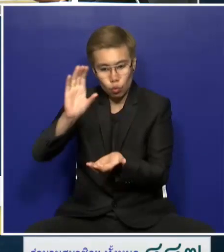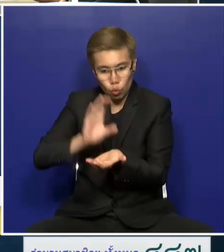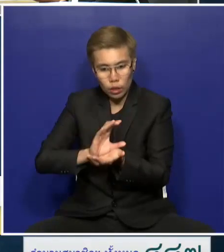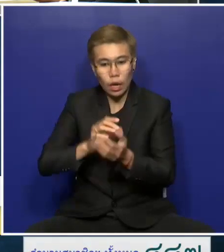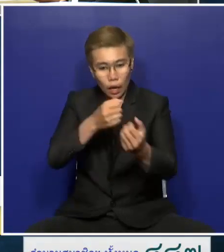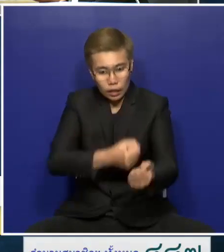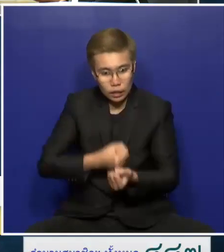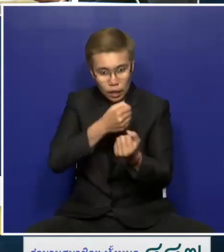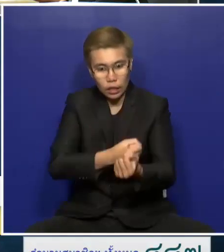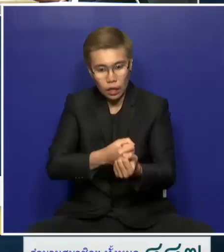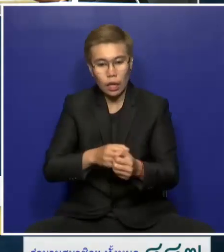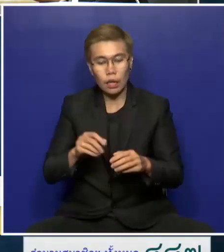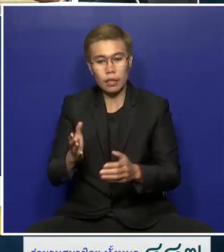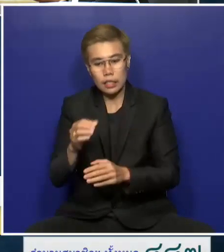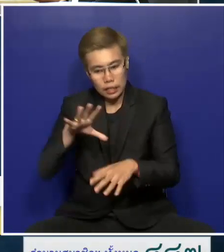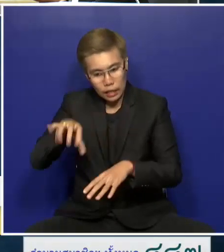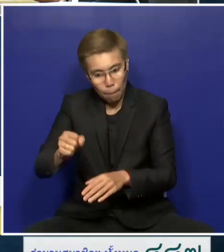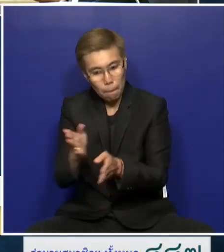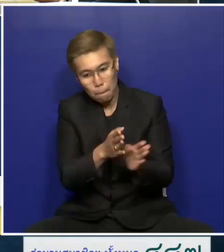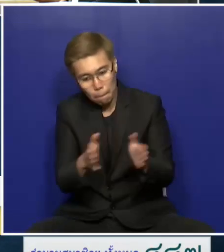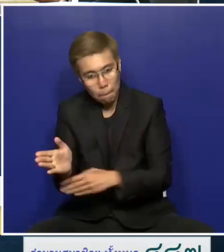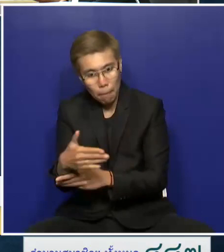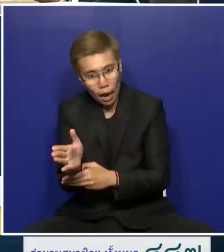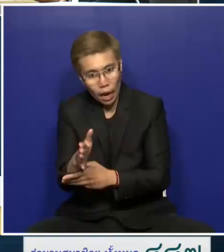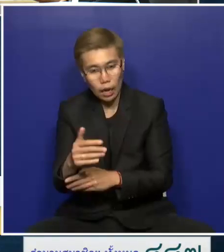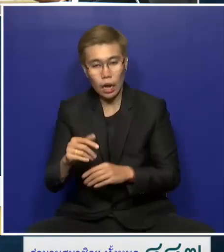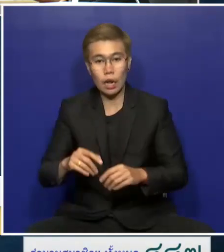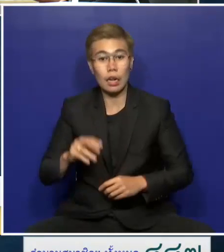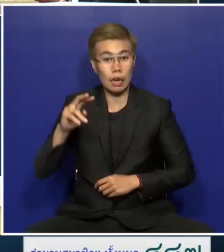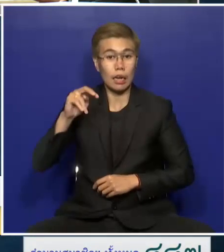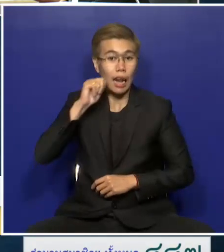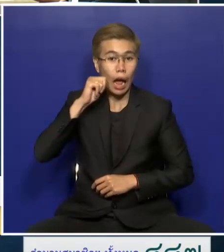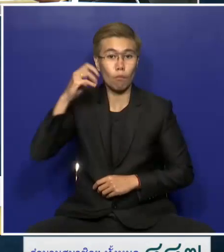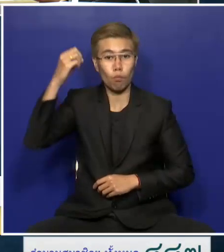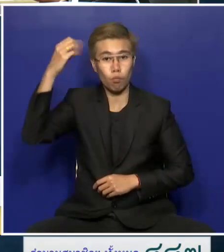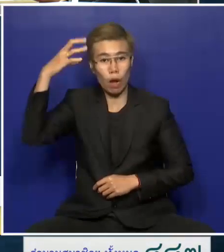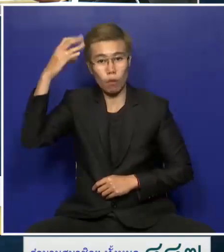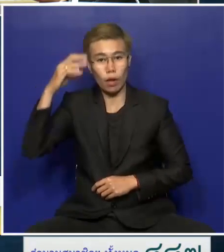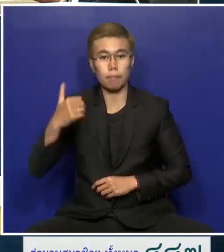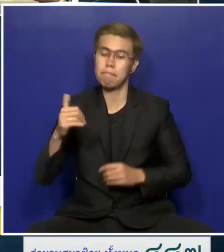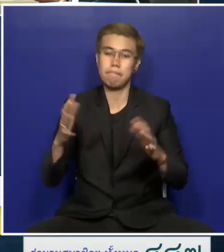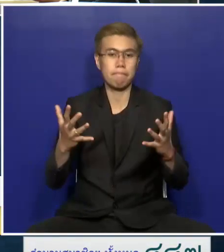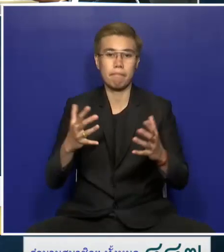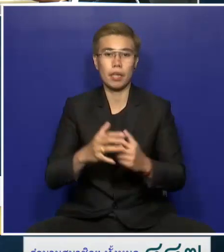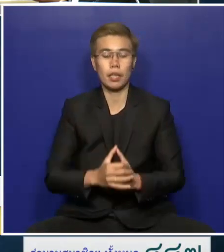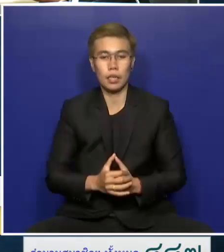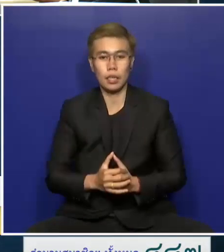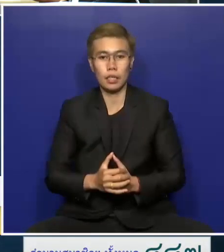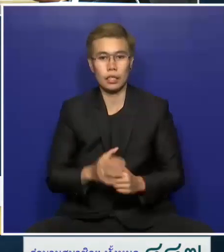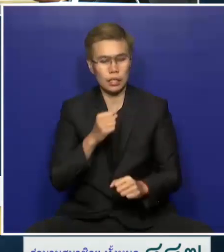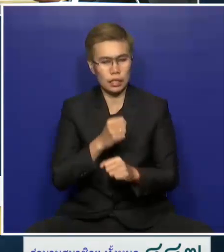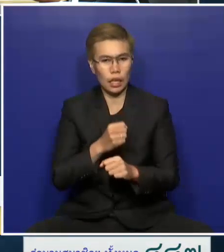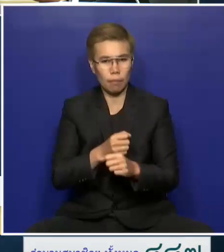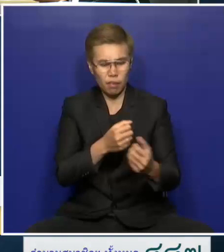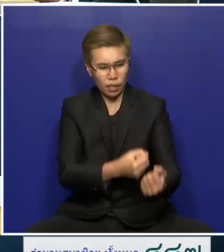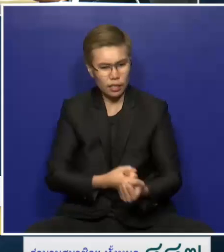การประมงและปศุสัตว์ 3. ขาดระบบสาธารณอุปโภคไฟฟ้าประปาซึ่งจะทำการเกษตรได้